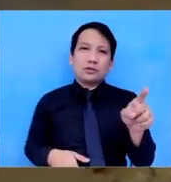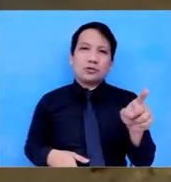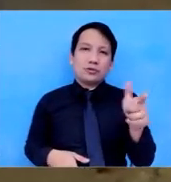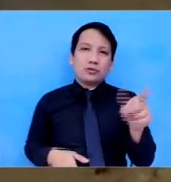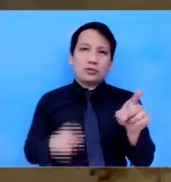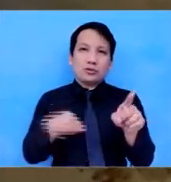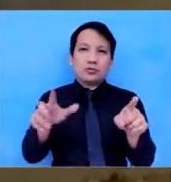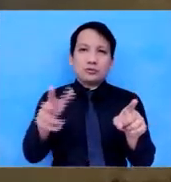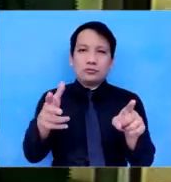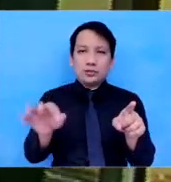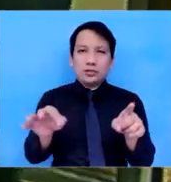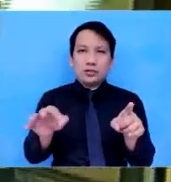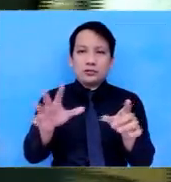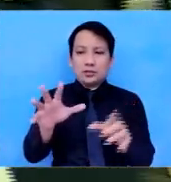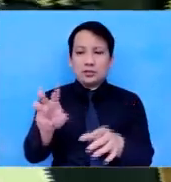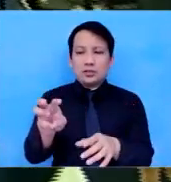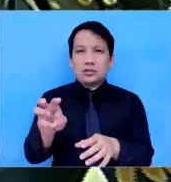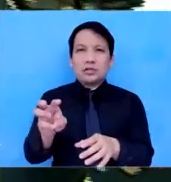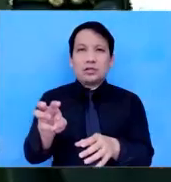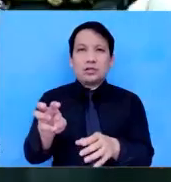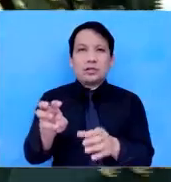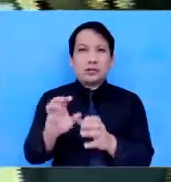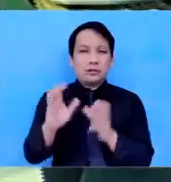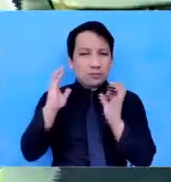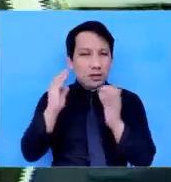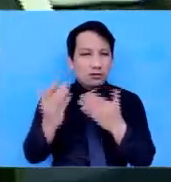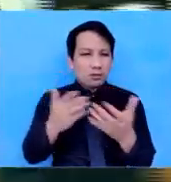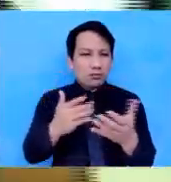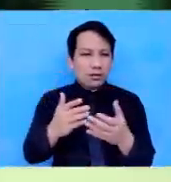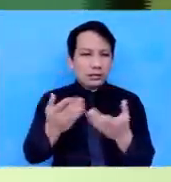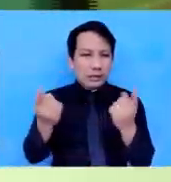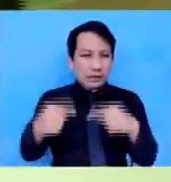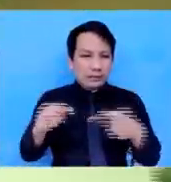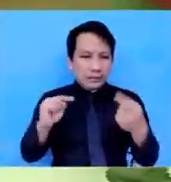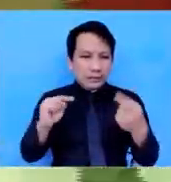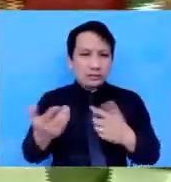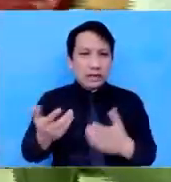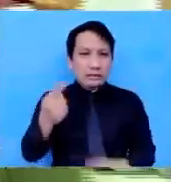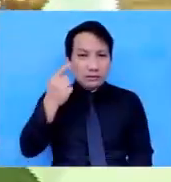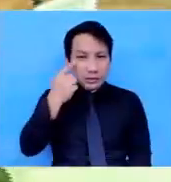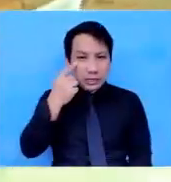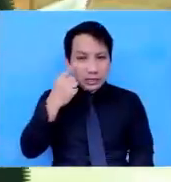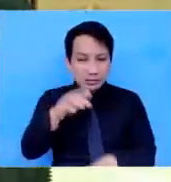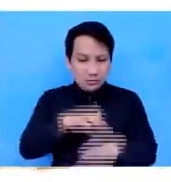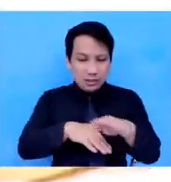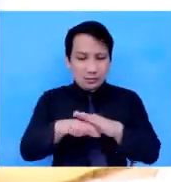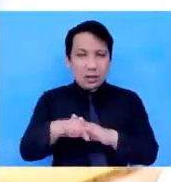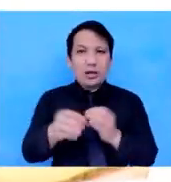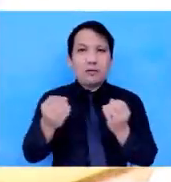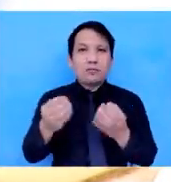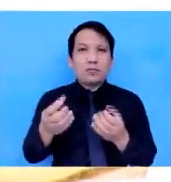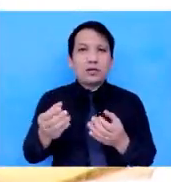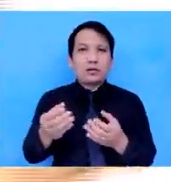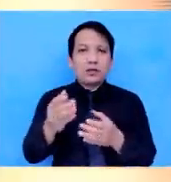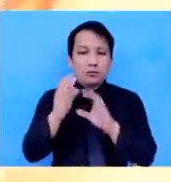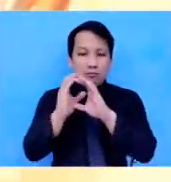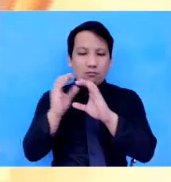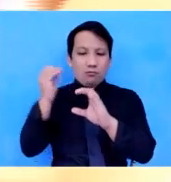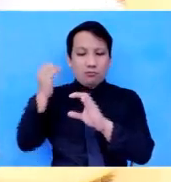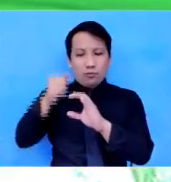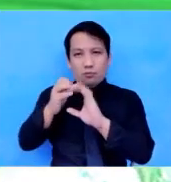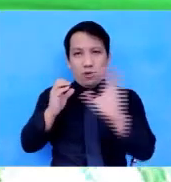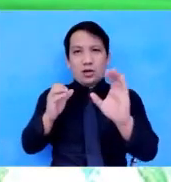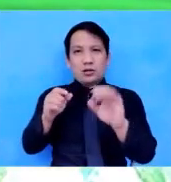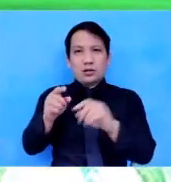ang fire-related injuries na karamihan sa mata at kamay na puruhan. Pinakamarami pa rin ang naputukan ng boga, whistle bomb,